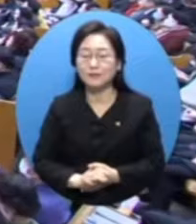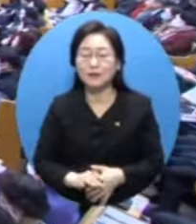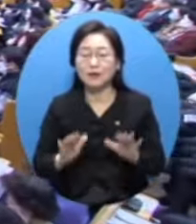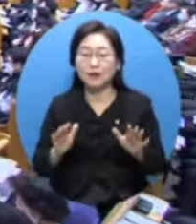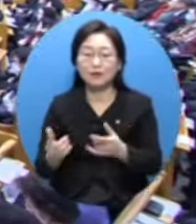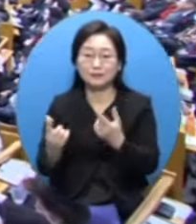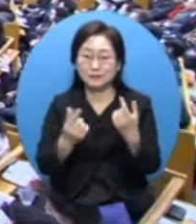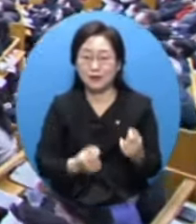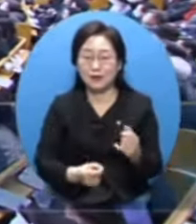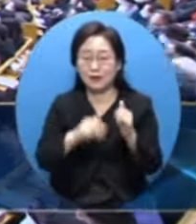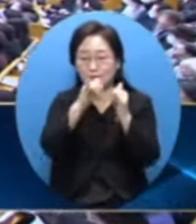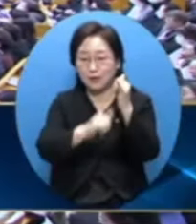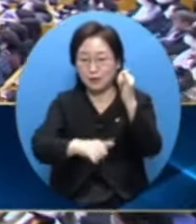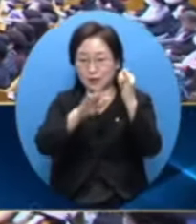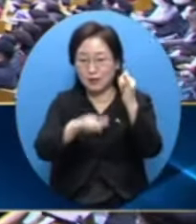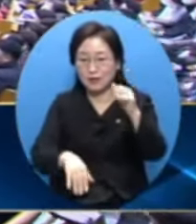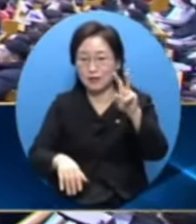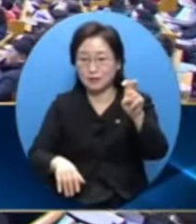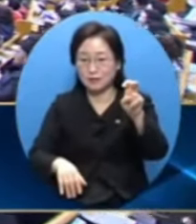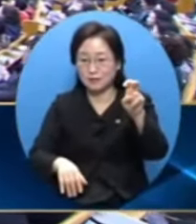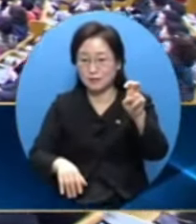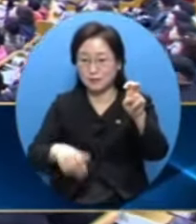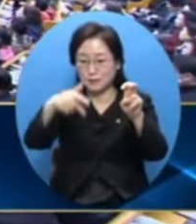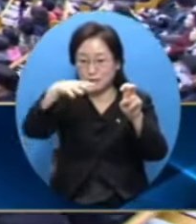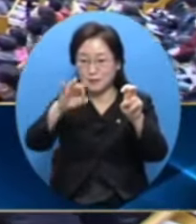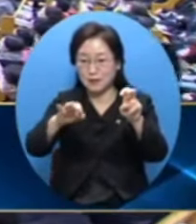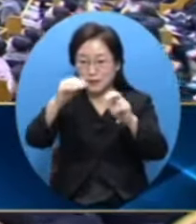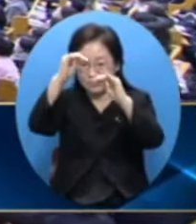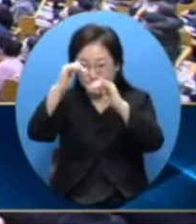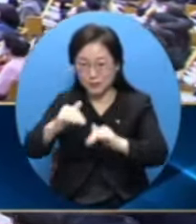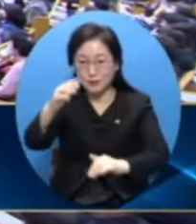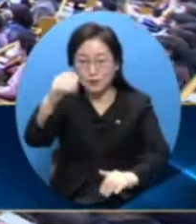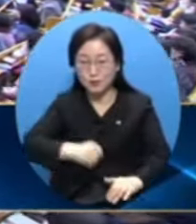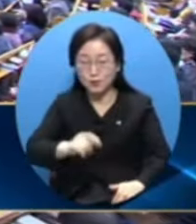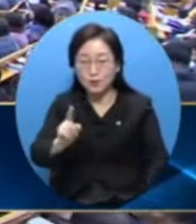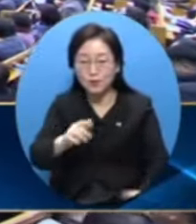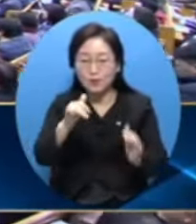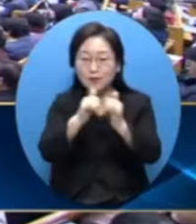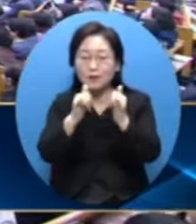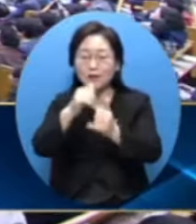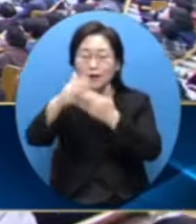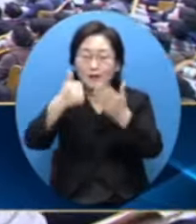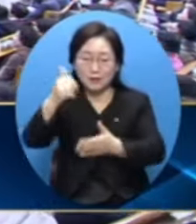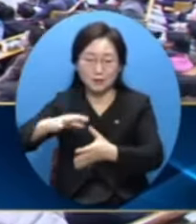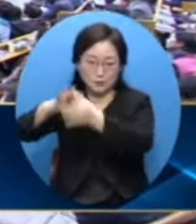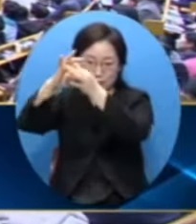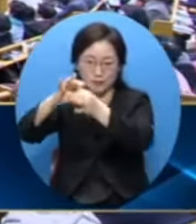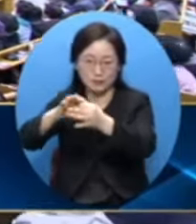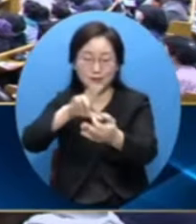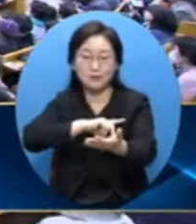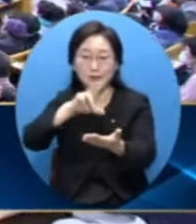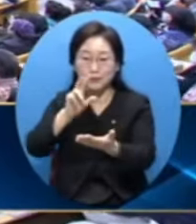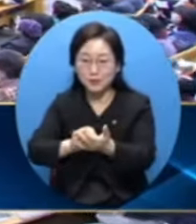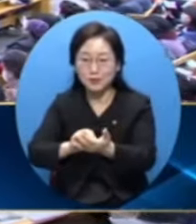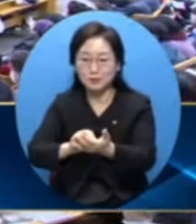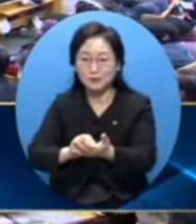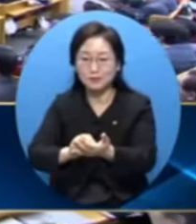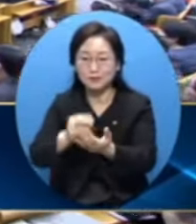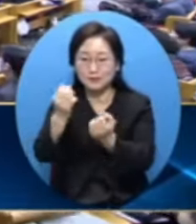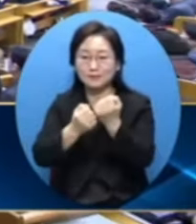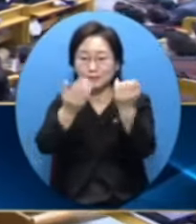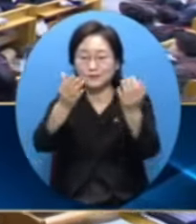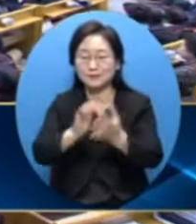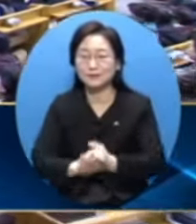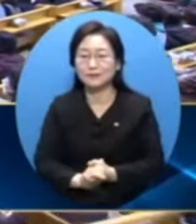오늘 저 여러분과 함께 역대하 20장의 말씀을 가지고 전쟁은 하나님께 속한 것이니 같은 제목으로 함께 말씀을